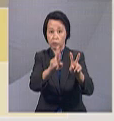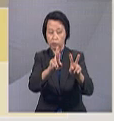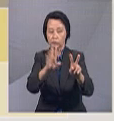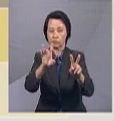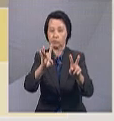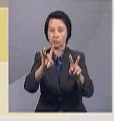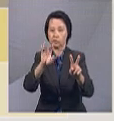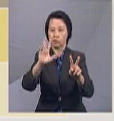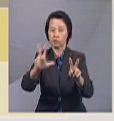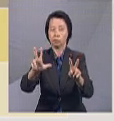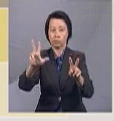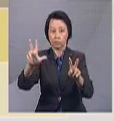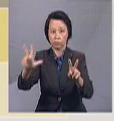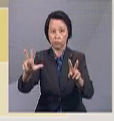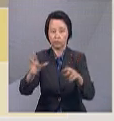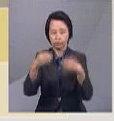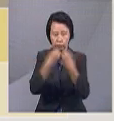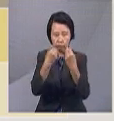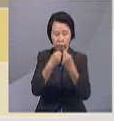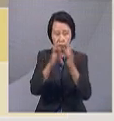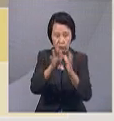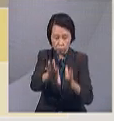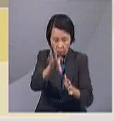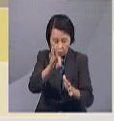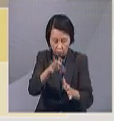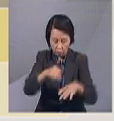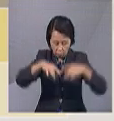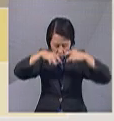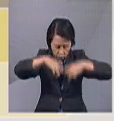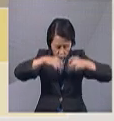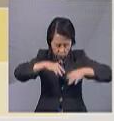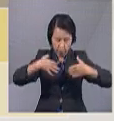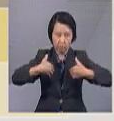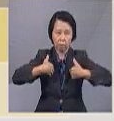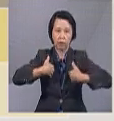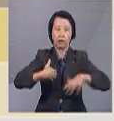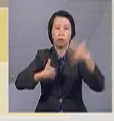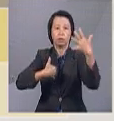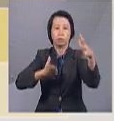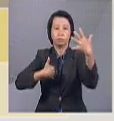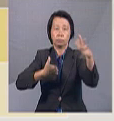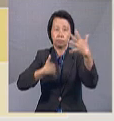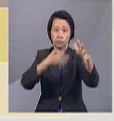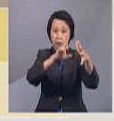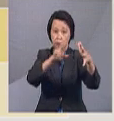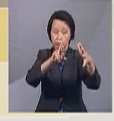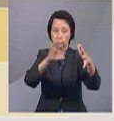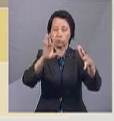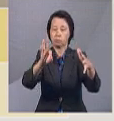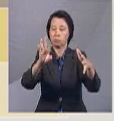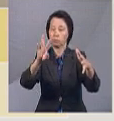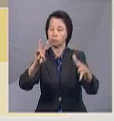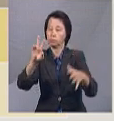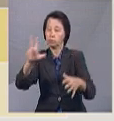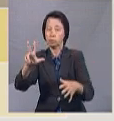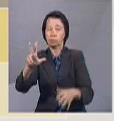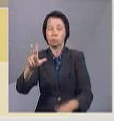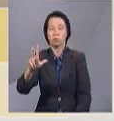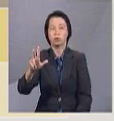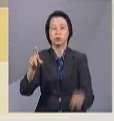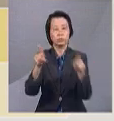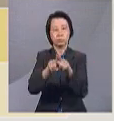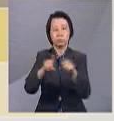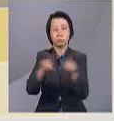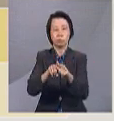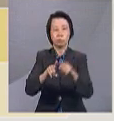1833 jumlah sampel yang diambil dan diuji adalah Rp15.000 973 cache yaitu